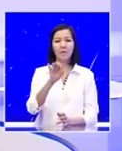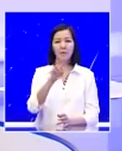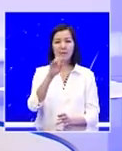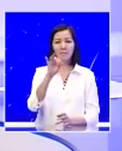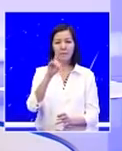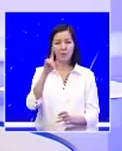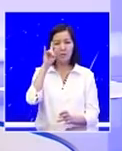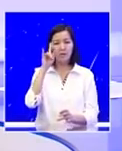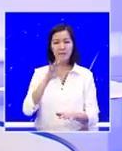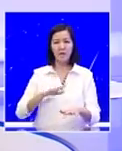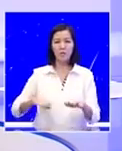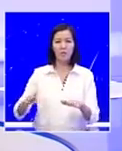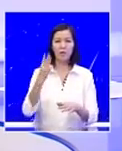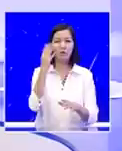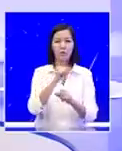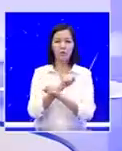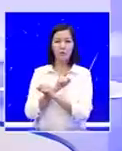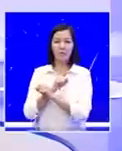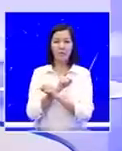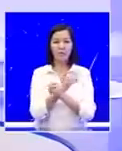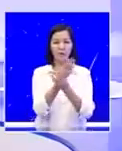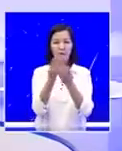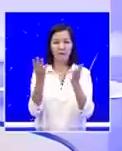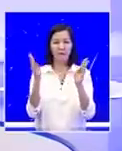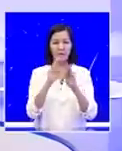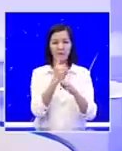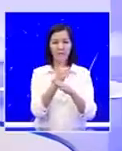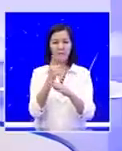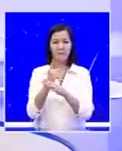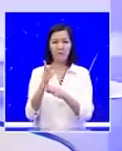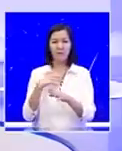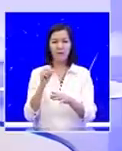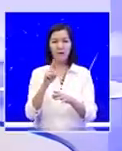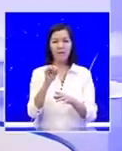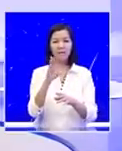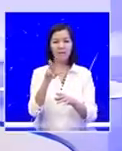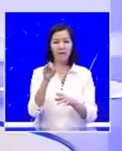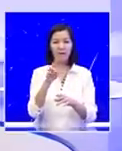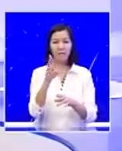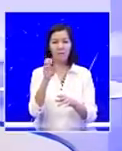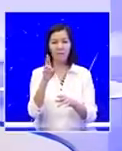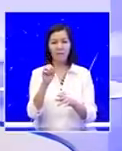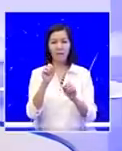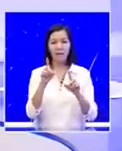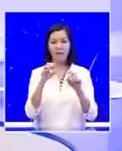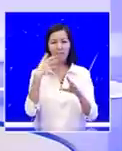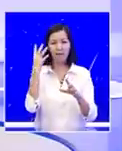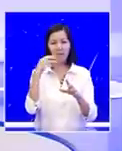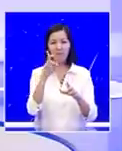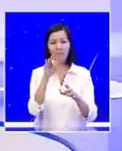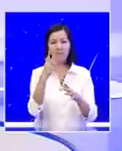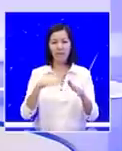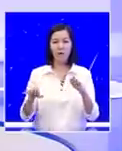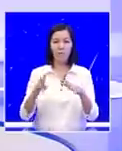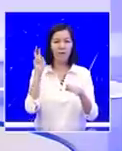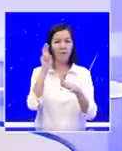Еңбекші Қазақ ауданындағы 4 саяжай массиві карантинге жабылды. Алтын адам, Көксай, Алтын алма және Береке аумағына енді